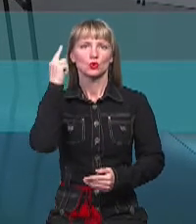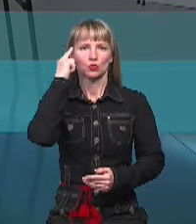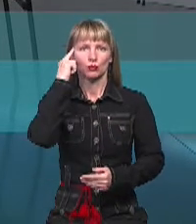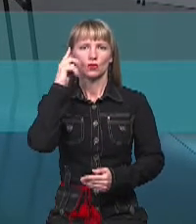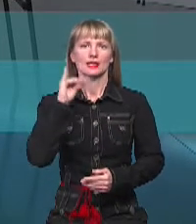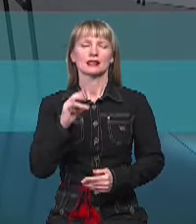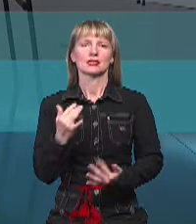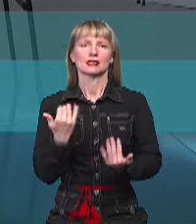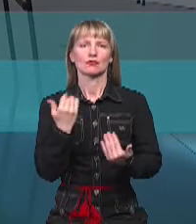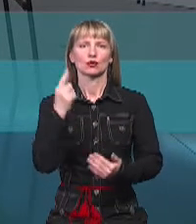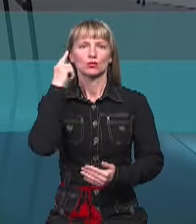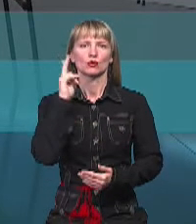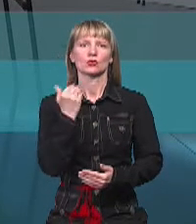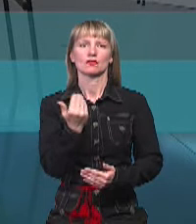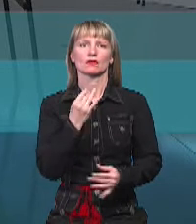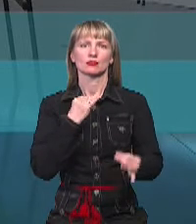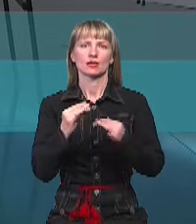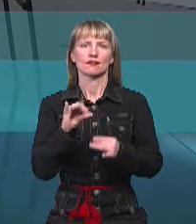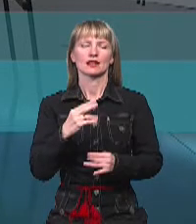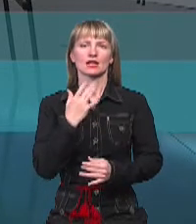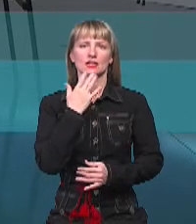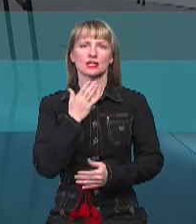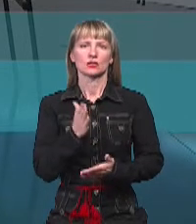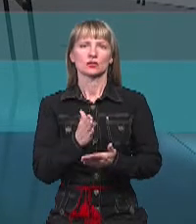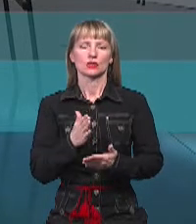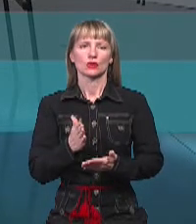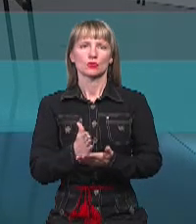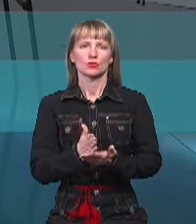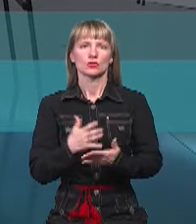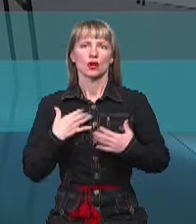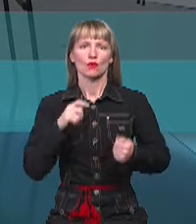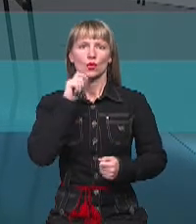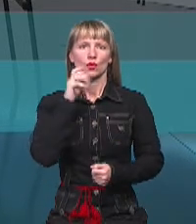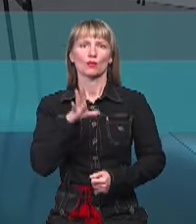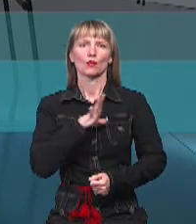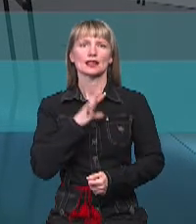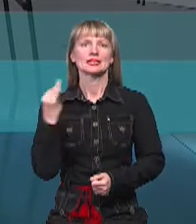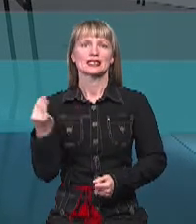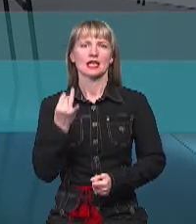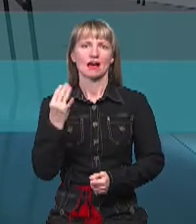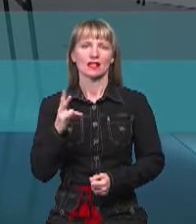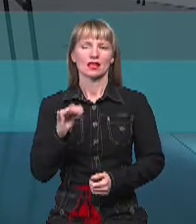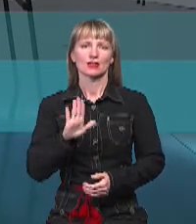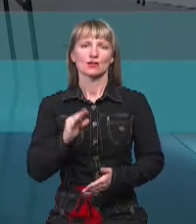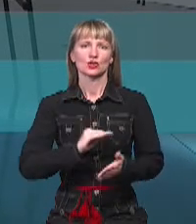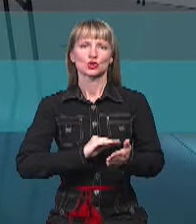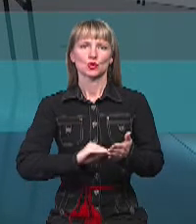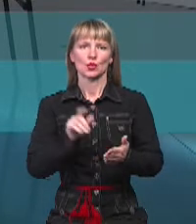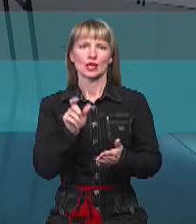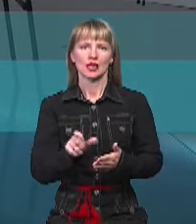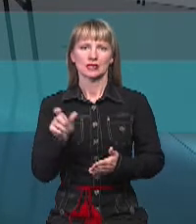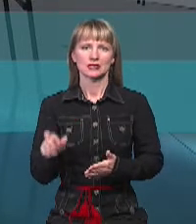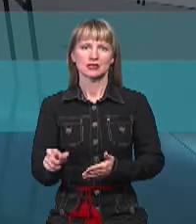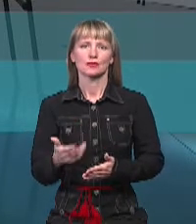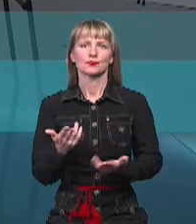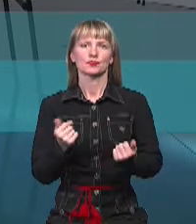наскільки ті, хто з вами спілкувався від Національної служби здоров'я України, були зацікавлені в журналістах?